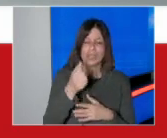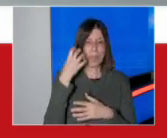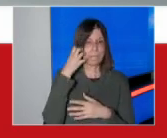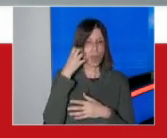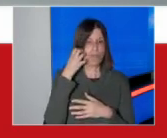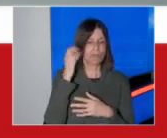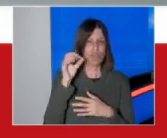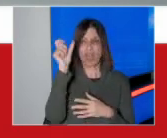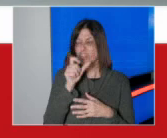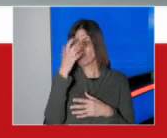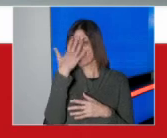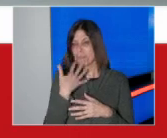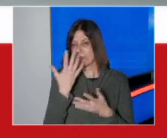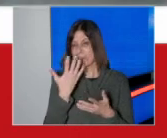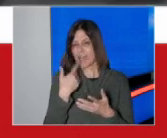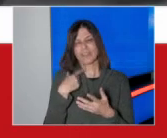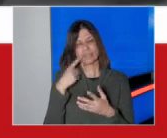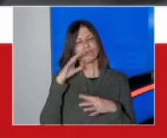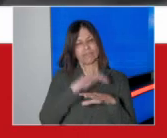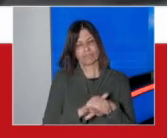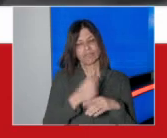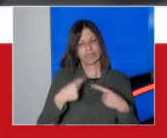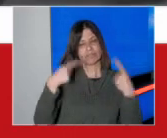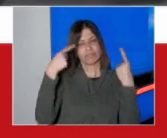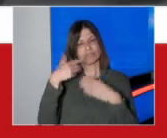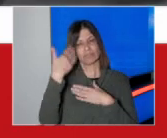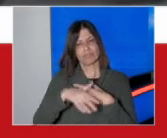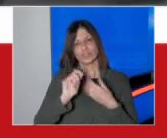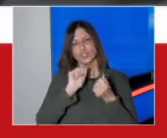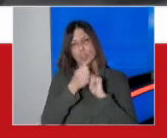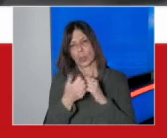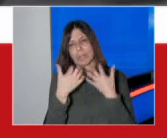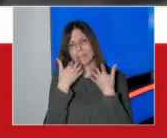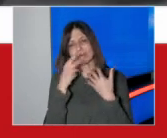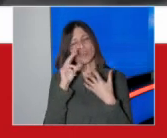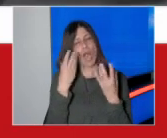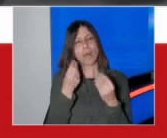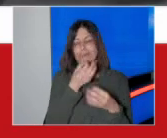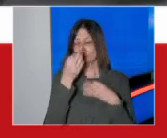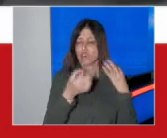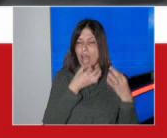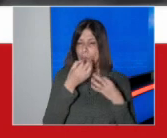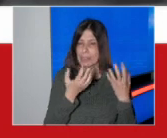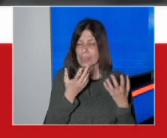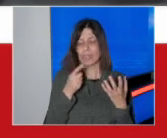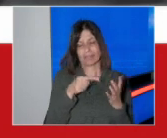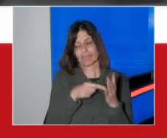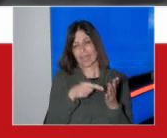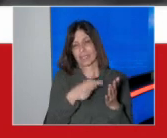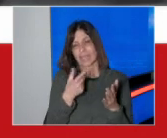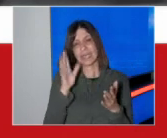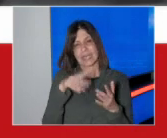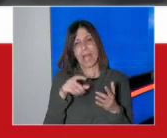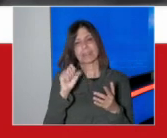שלהם, אני מזהה ביממה האחרונה איזשהו שינוי בנרטיב, יש פה הרבה מאוד סימני שאלה, ולכן גם